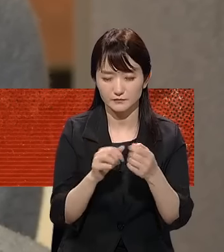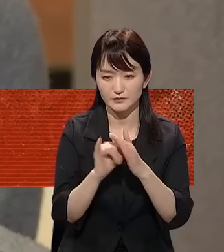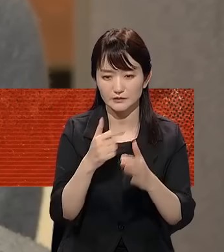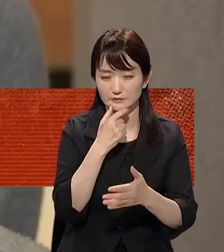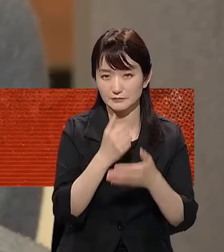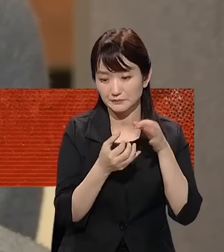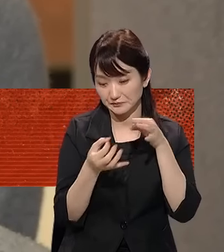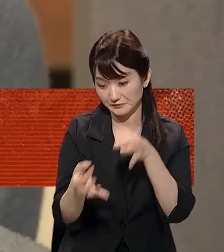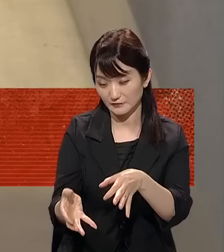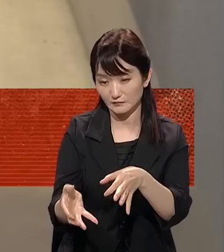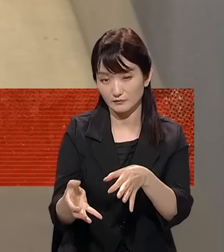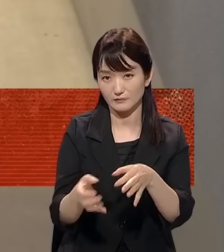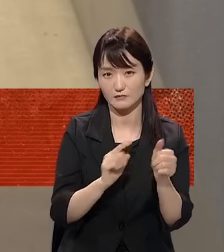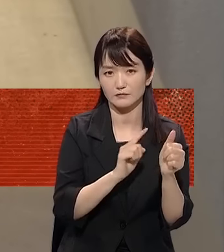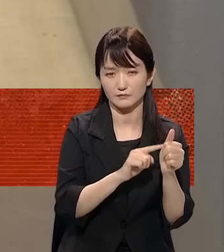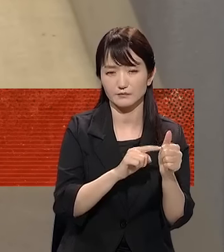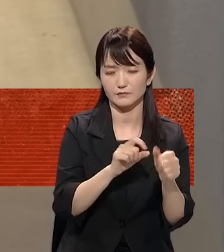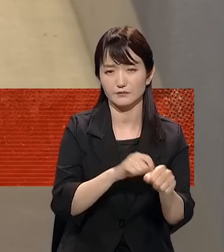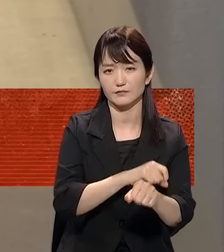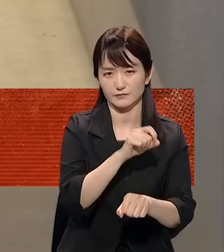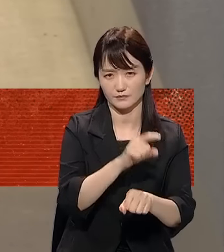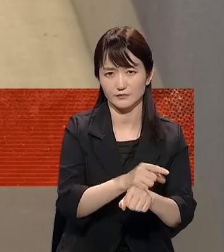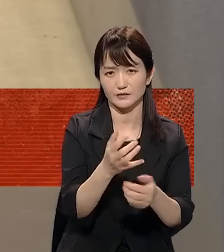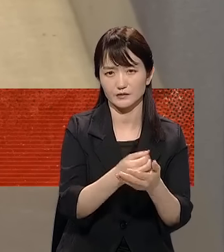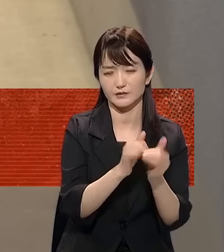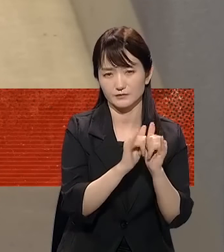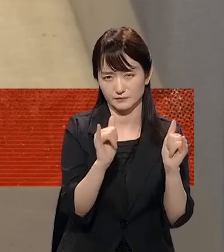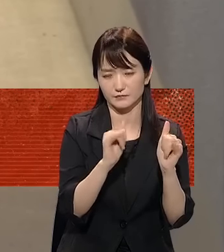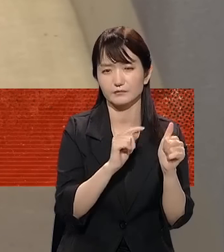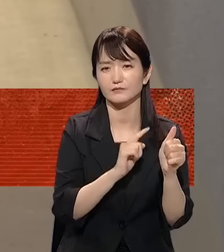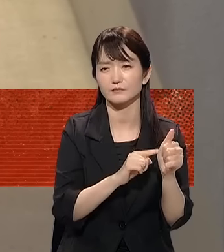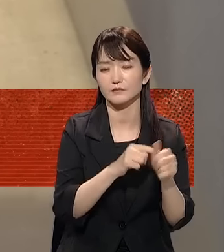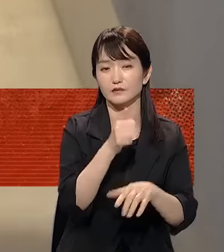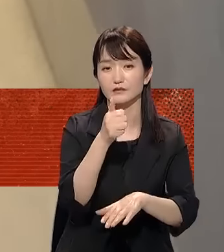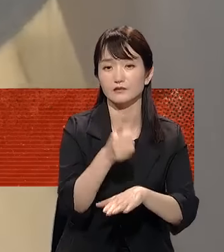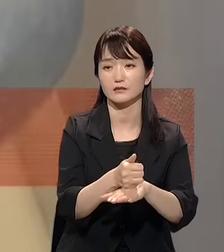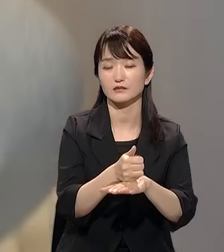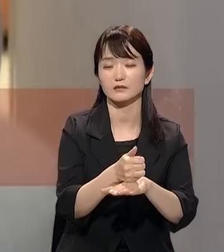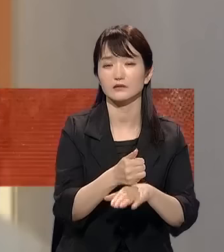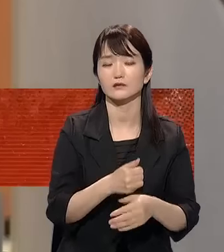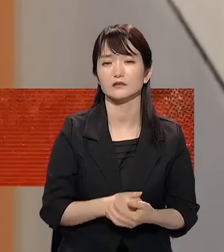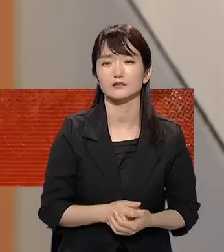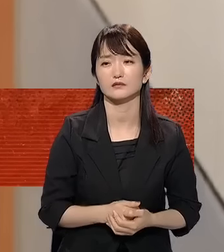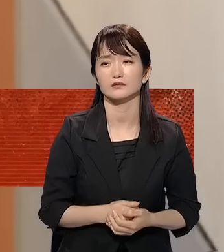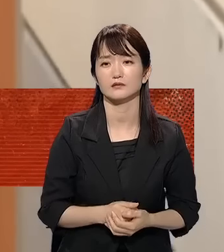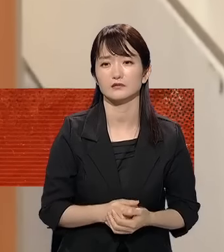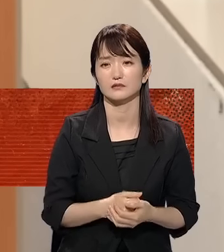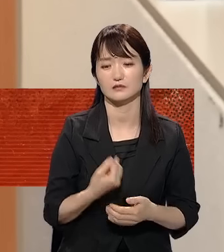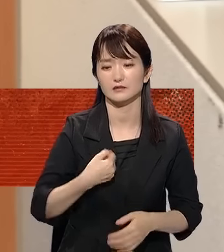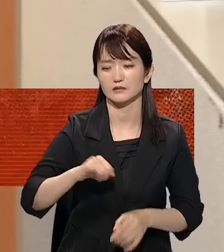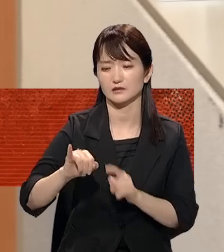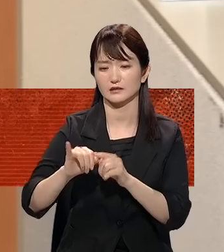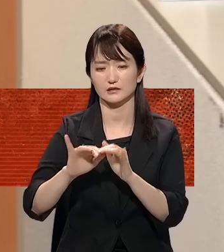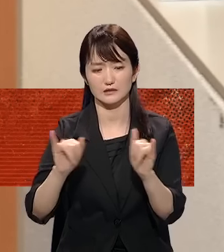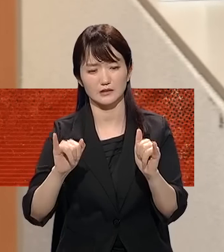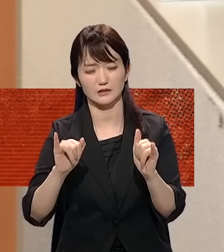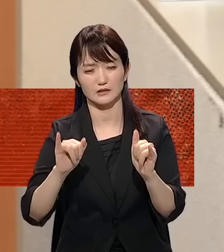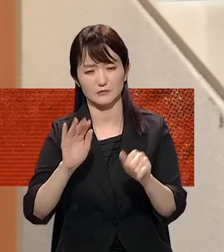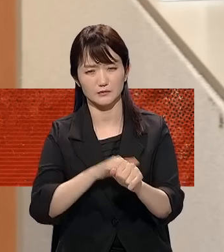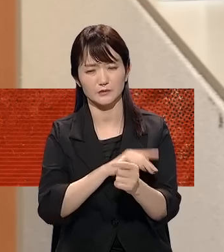속이는 그런 그 특성을 가지고 있는 사람 어떻게 보면 결과적으로이긴 한데 딸이 사람을 잘못 봐 가지고